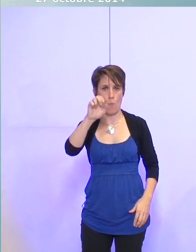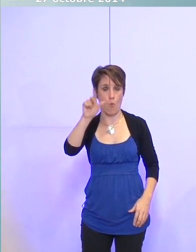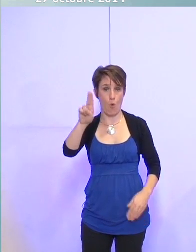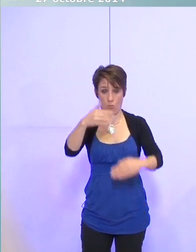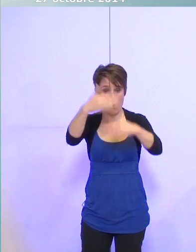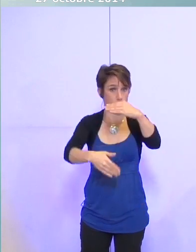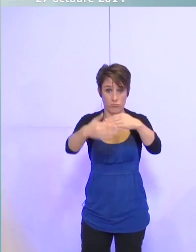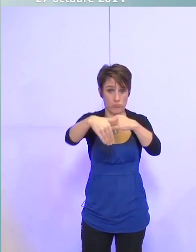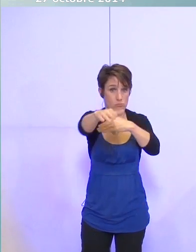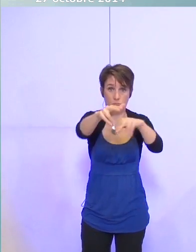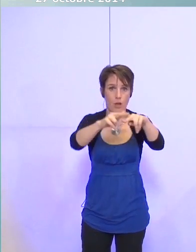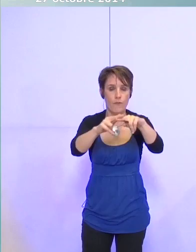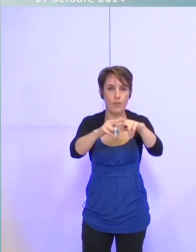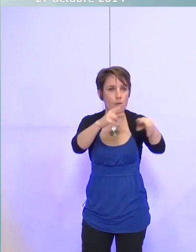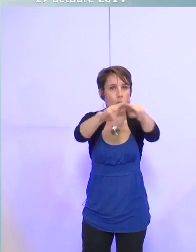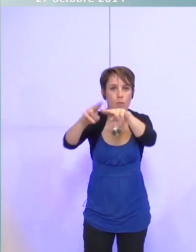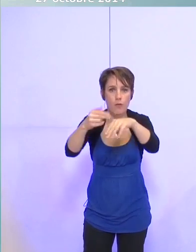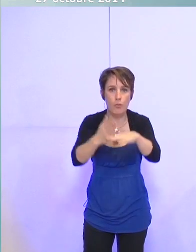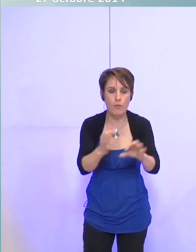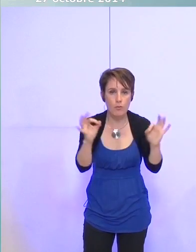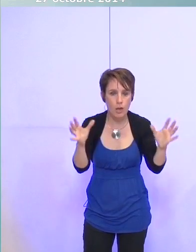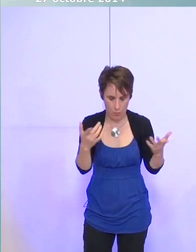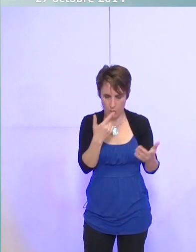des commerces méritaient eux aussi largement à ce que cet